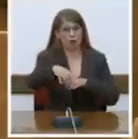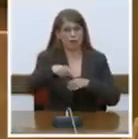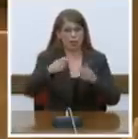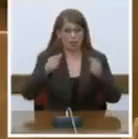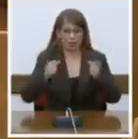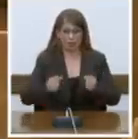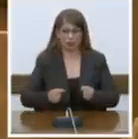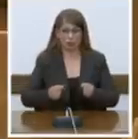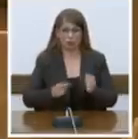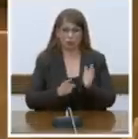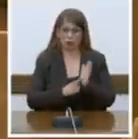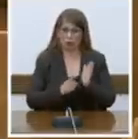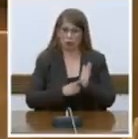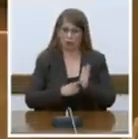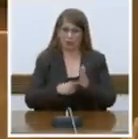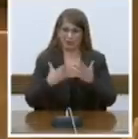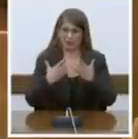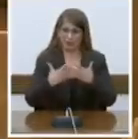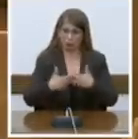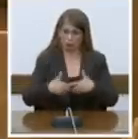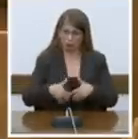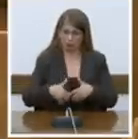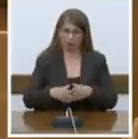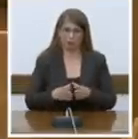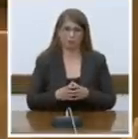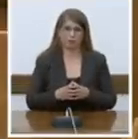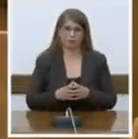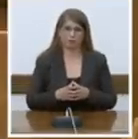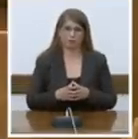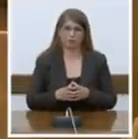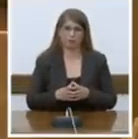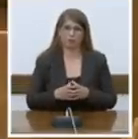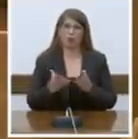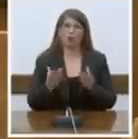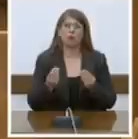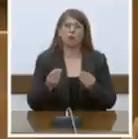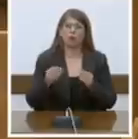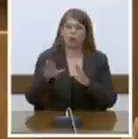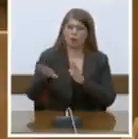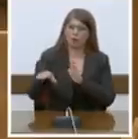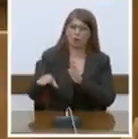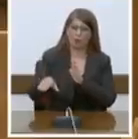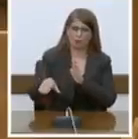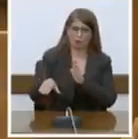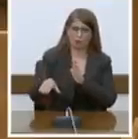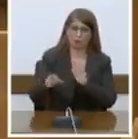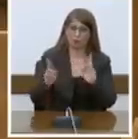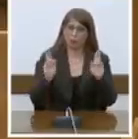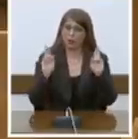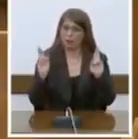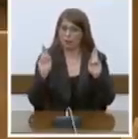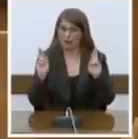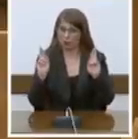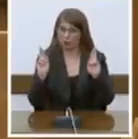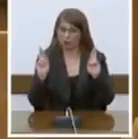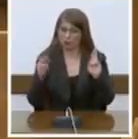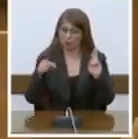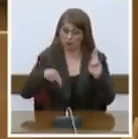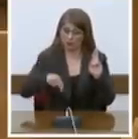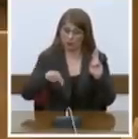της νομοθετικής λειτουργίας, εξαιρετικά υποβαθμισμένος, που ελπίζουμε ότι σε αυτήν